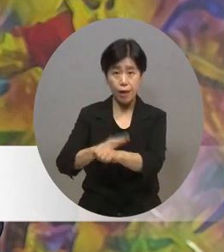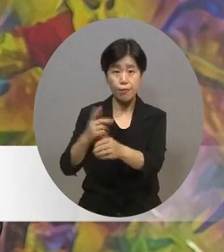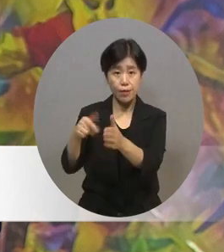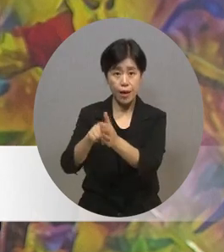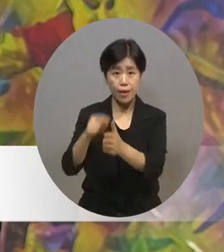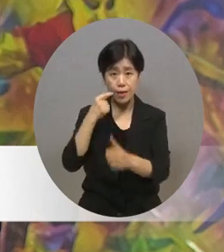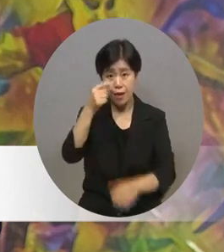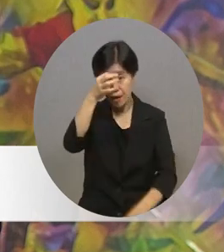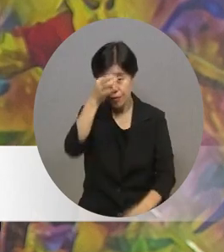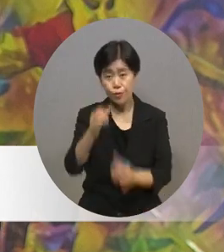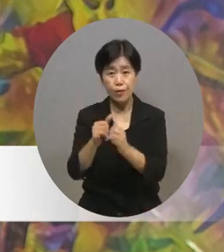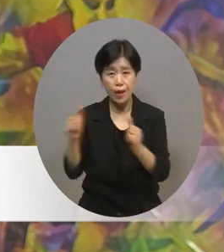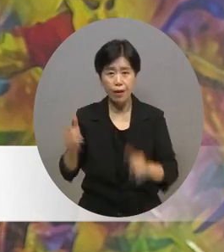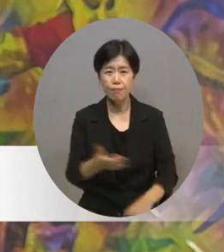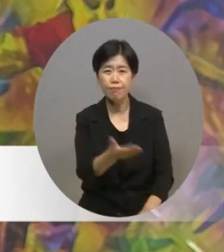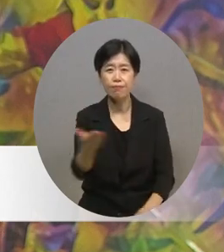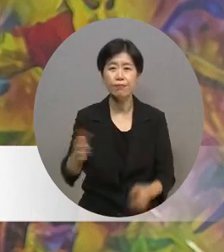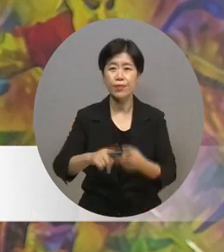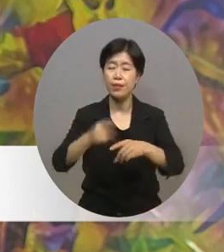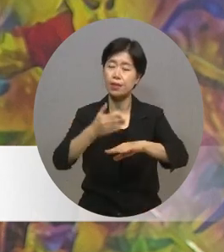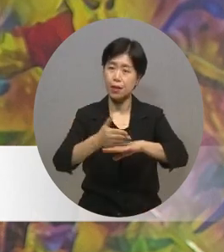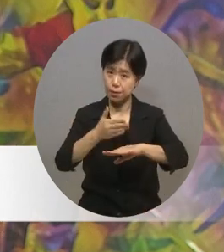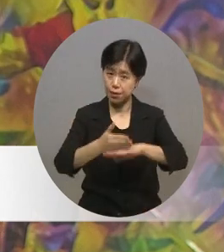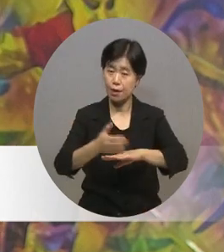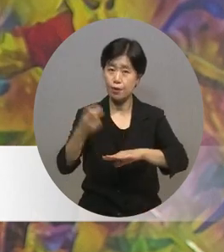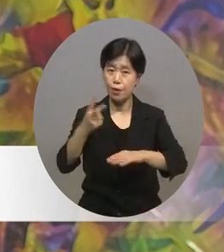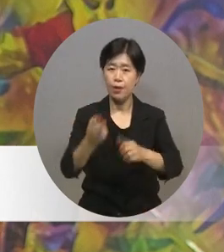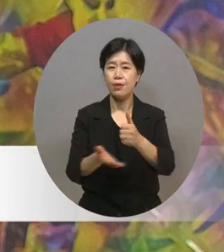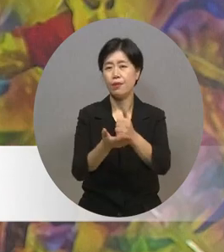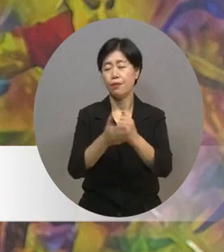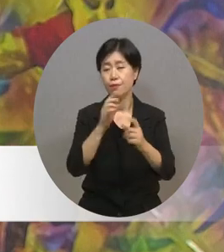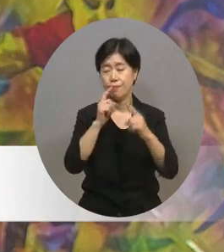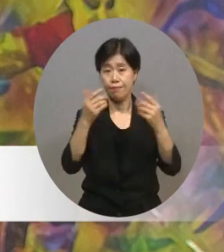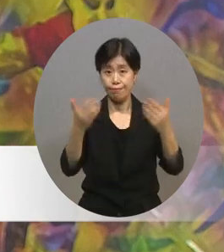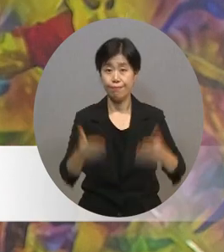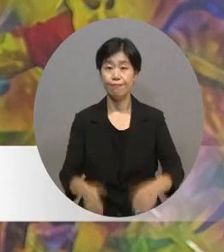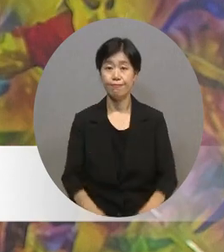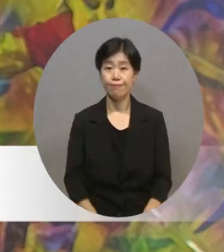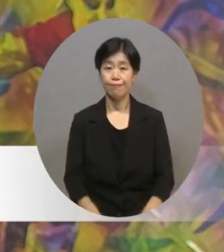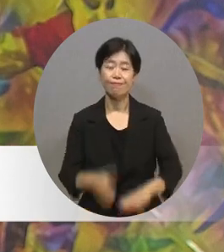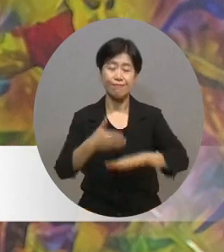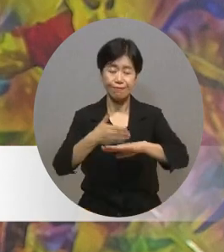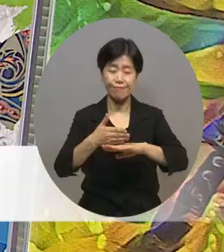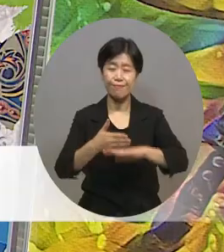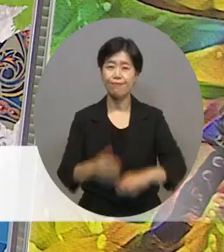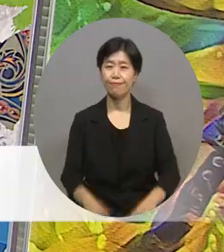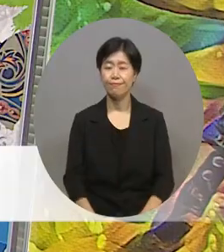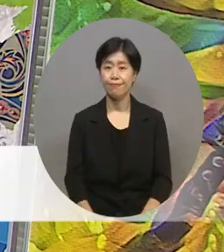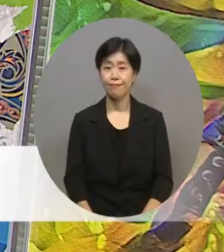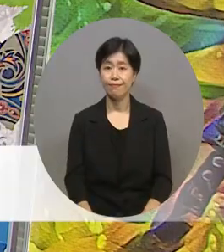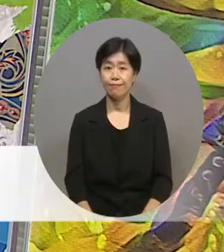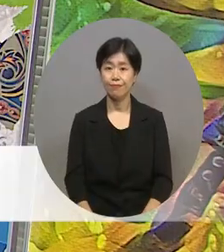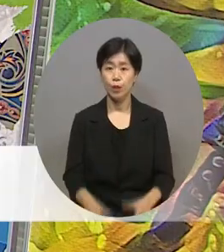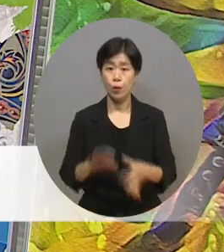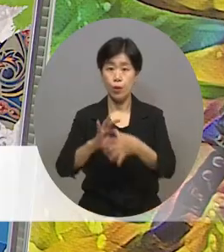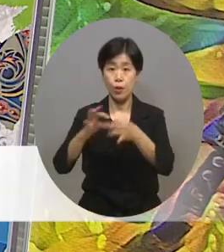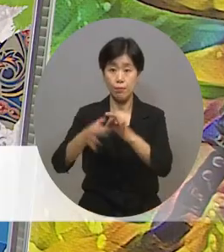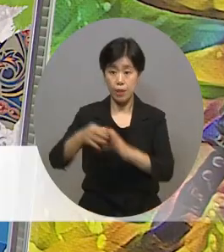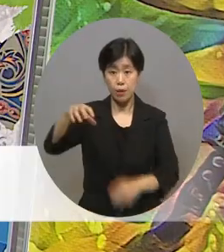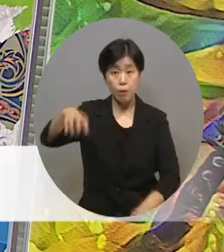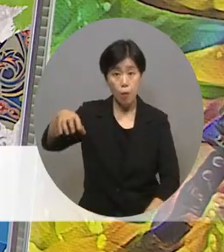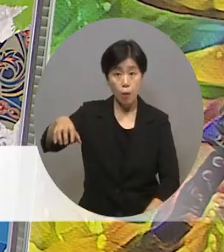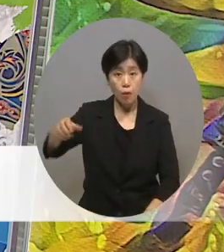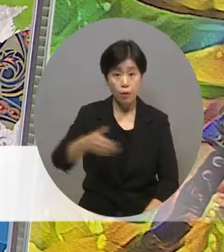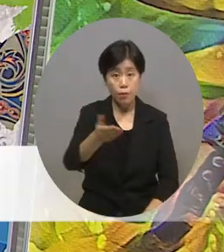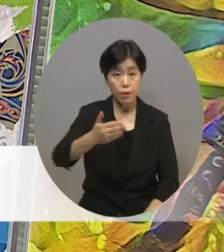아티스트들 분들께도 감사와 응원의 말씀 리겠습니다 고맙습니다 우리 올림픽 지역이 여러분들